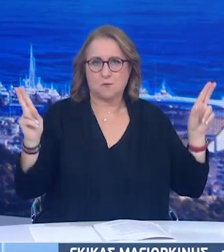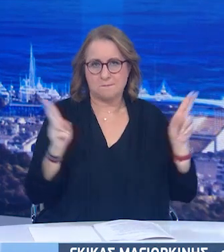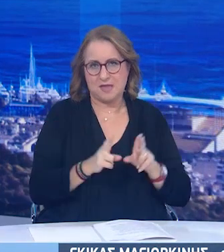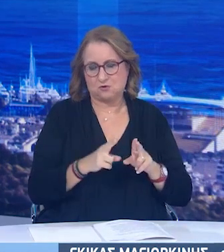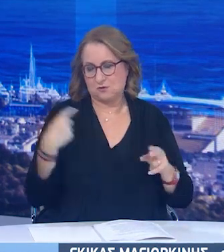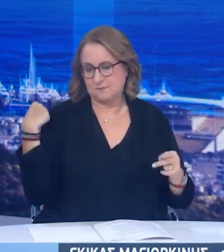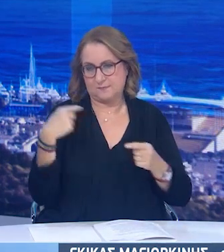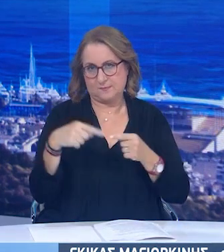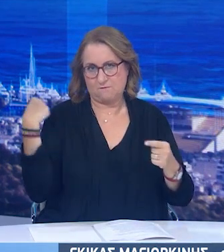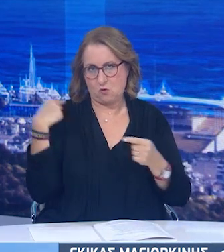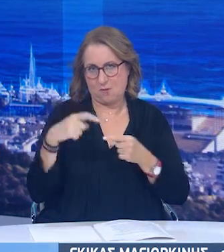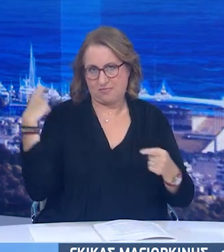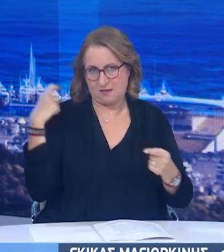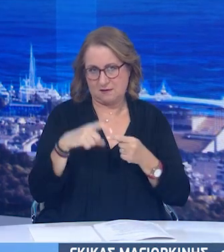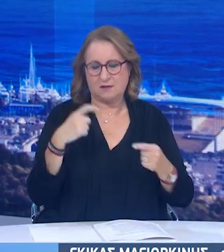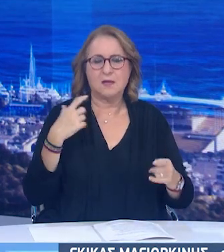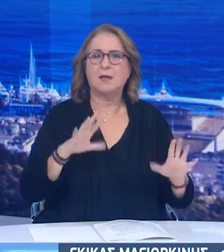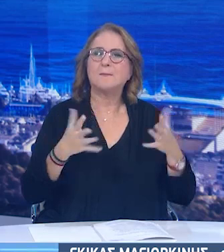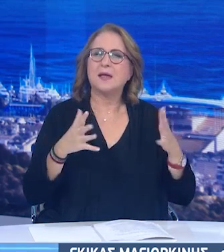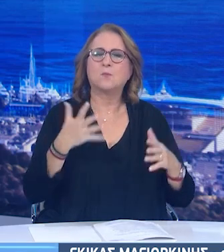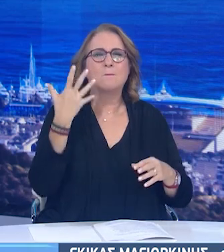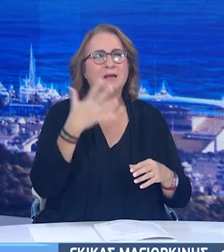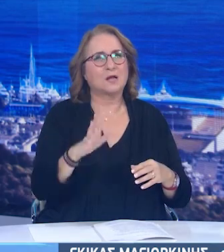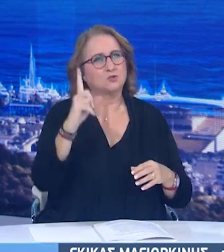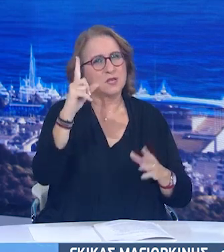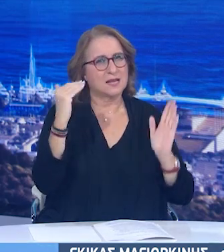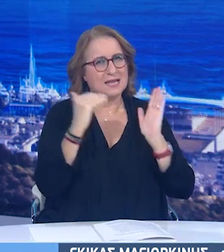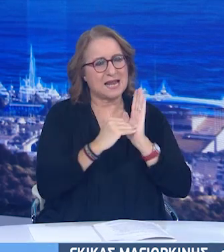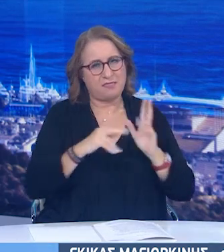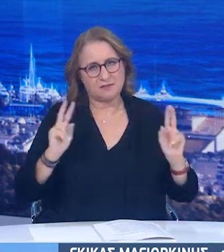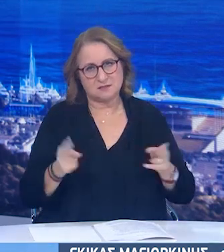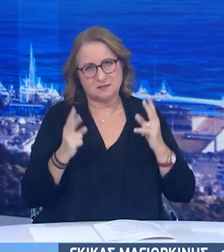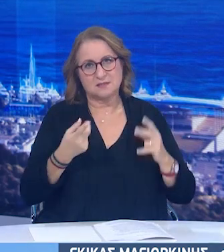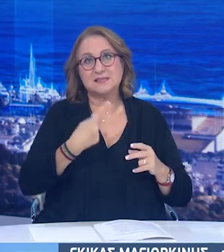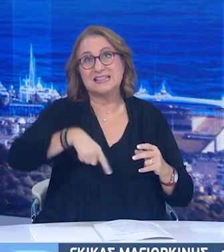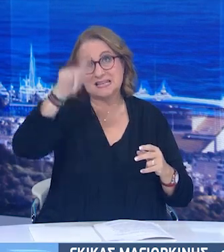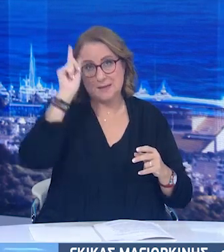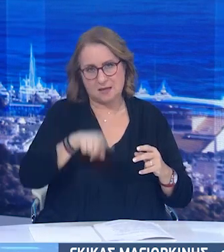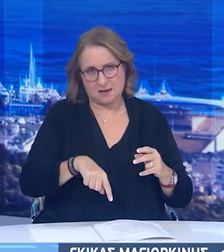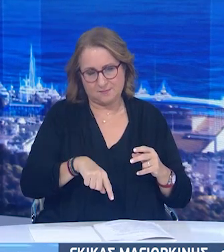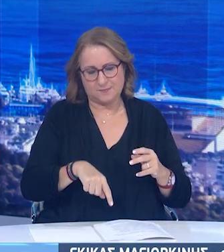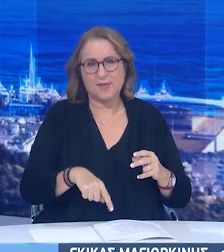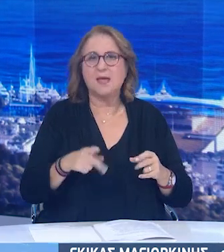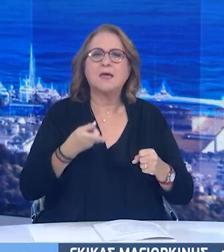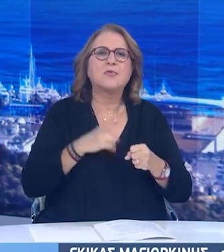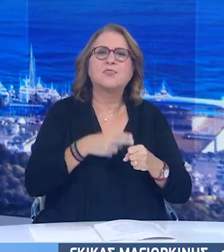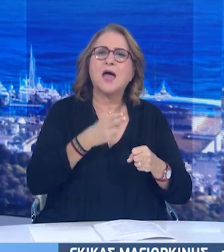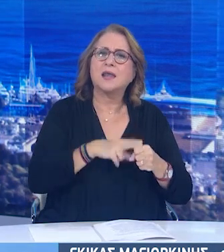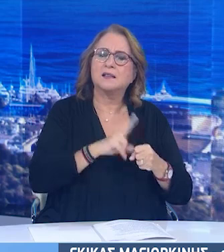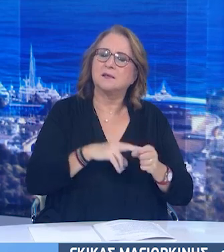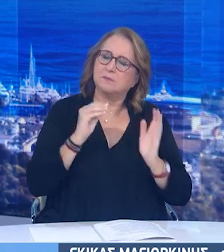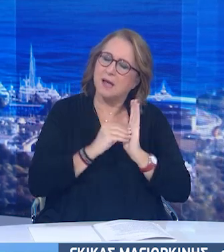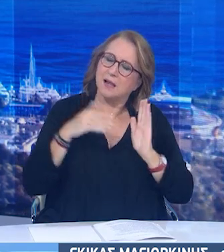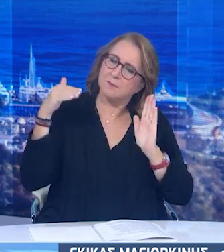εβδομάδας, καθώς καταγράφηκαν περίπου 501.000 διαγνώσεις ανά ημέρα. Ο ρυθμός των θανάτων επίσης κινείται